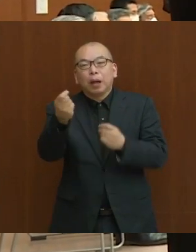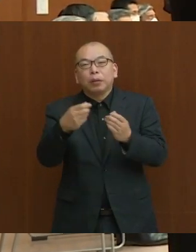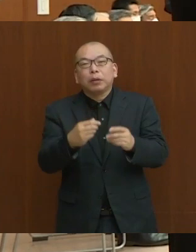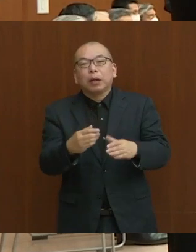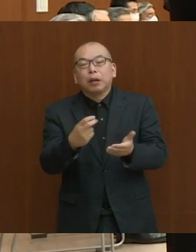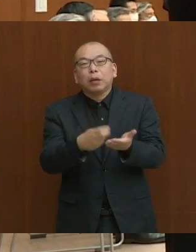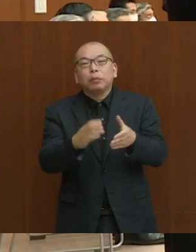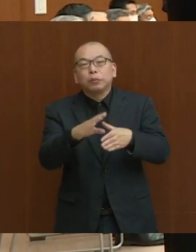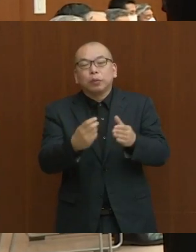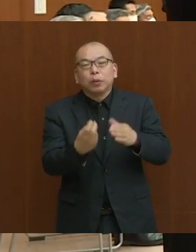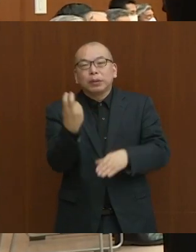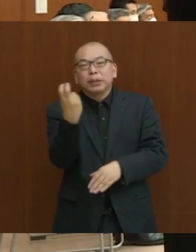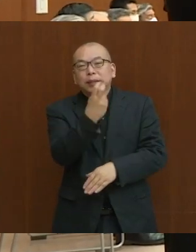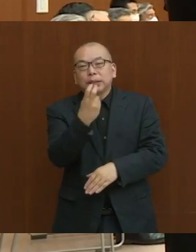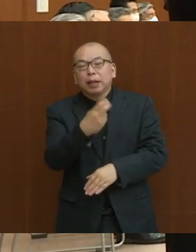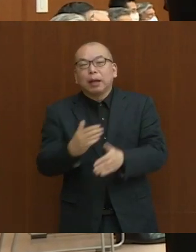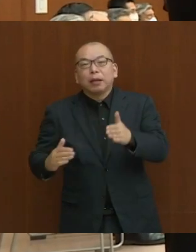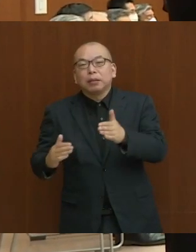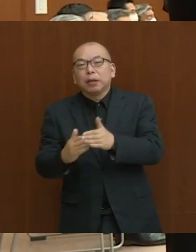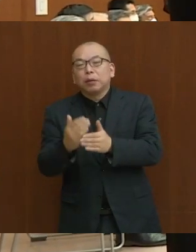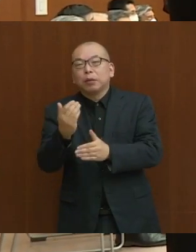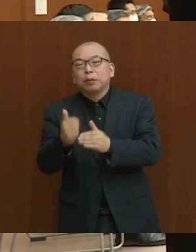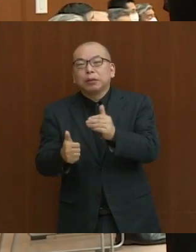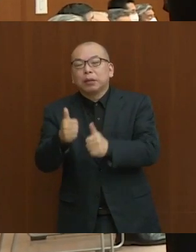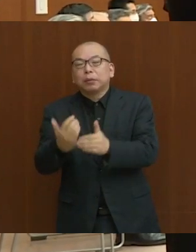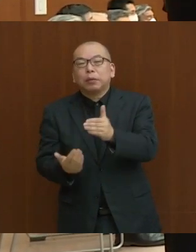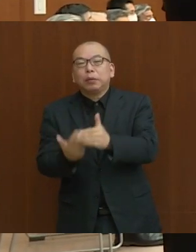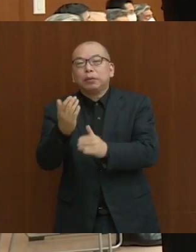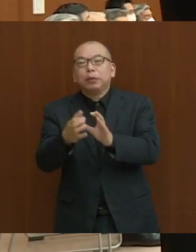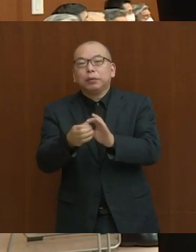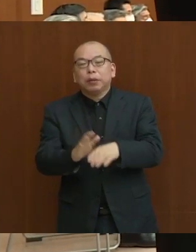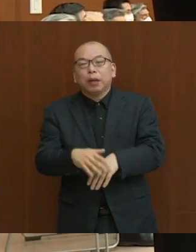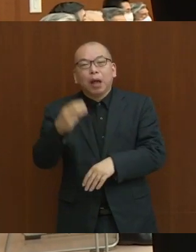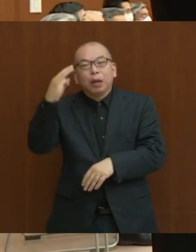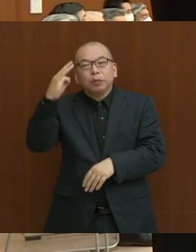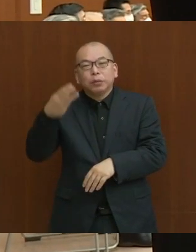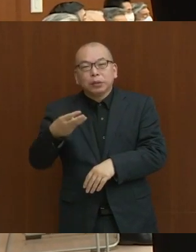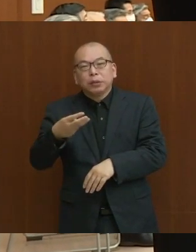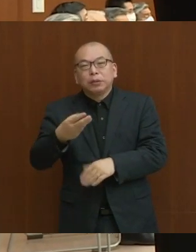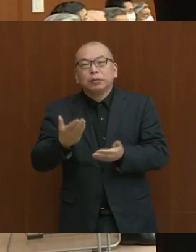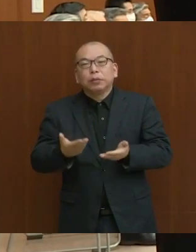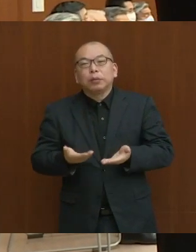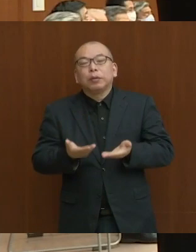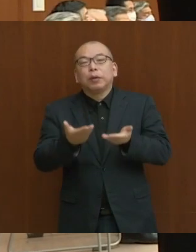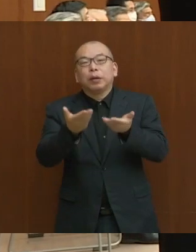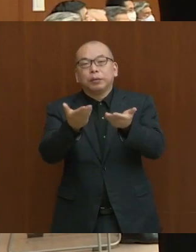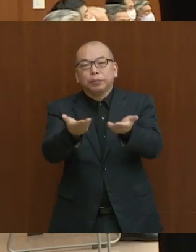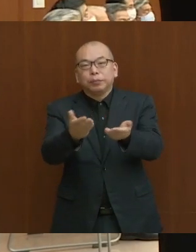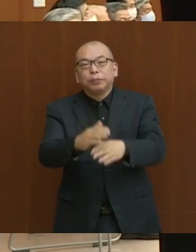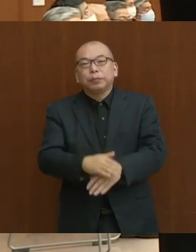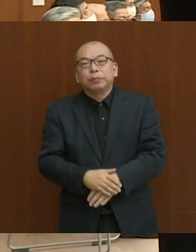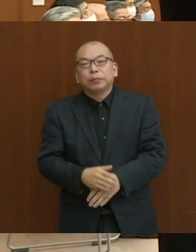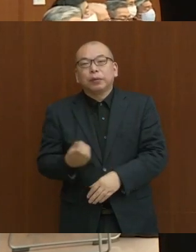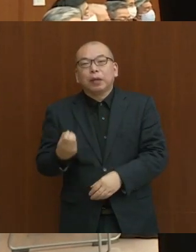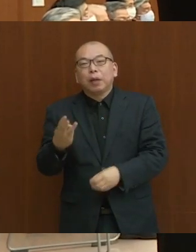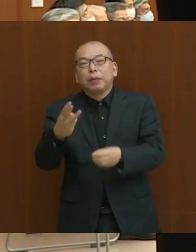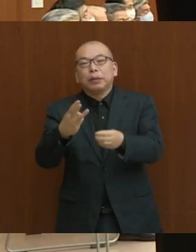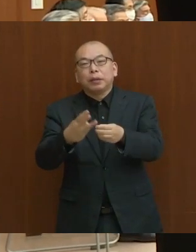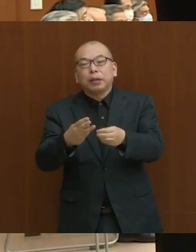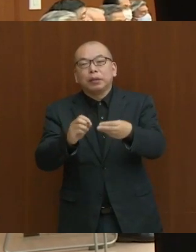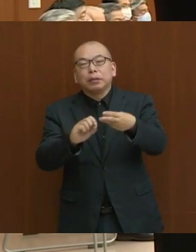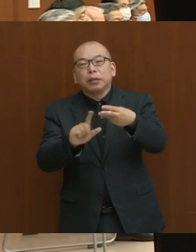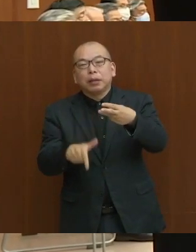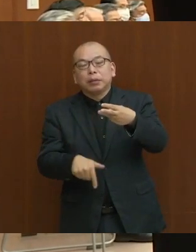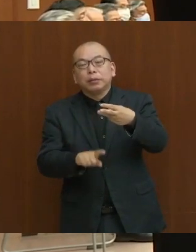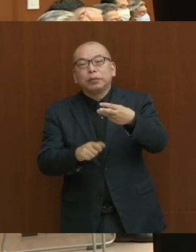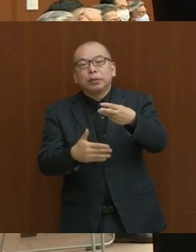審査および最終試験に合格したので修士社会科学の学位を授与する。令和3年3